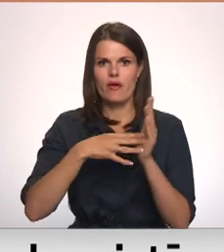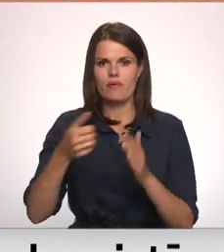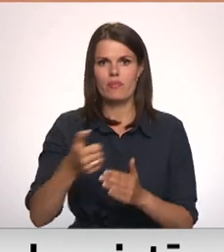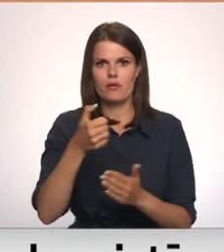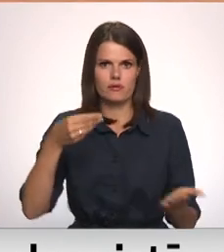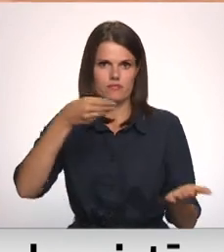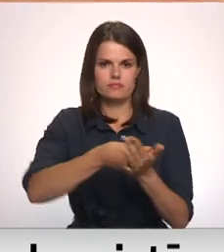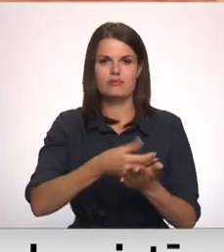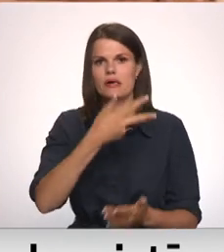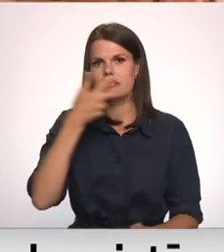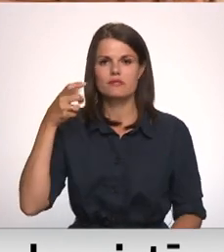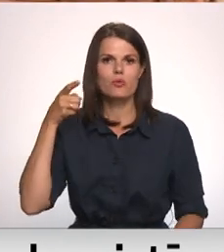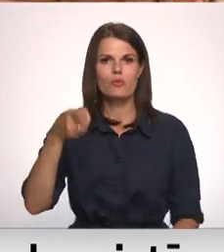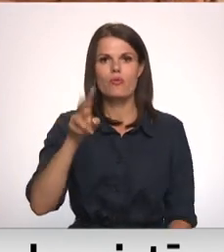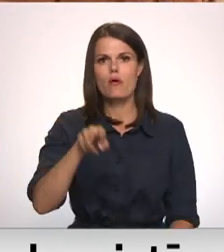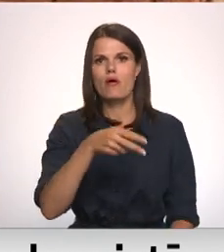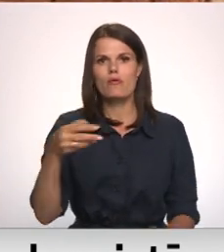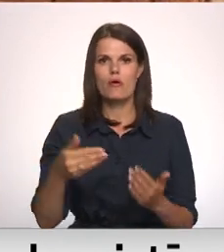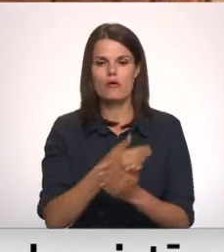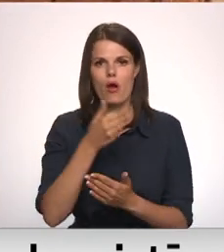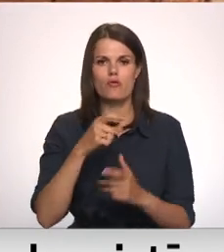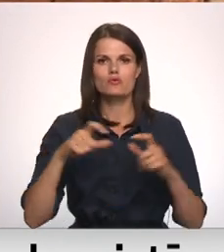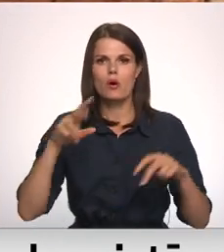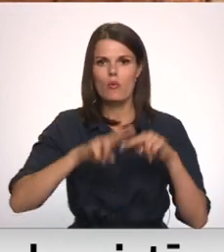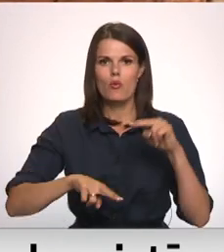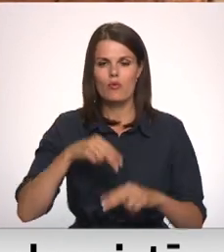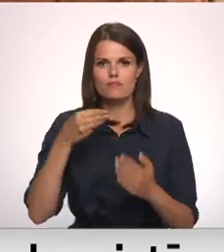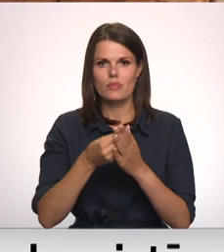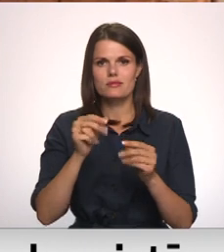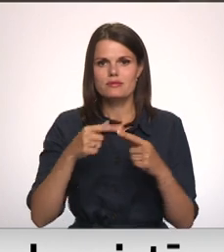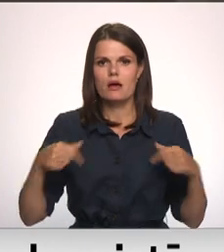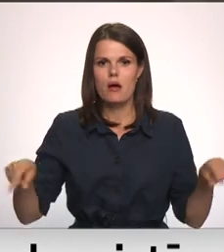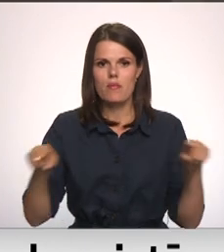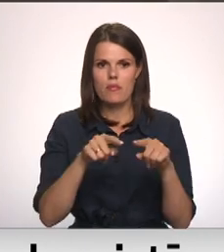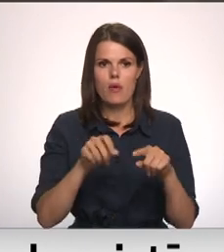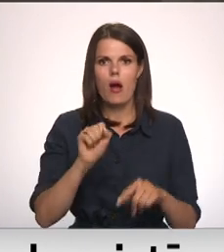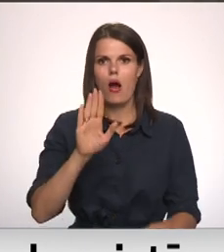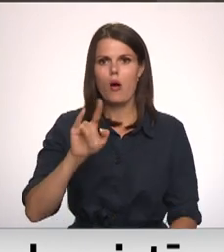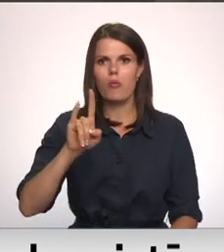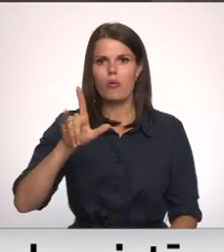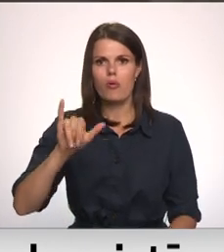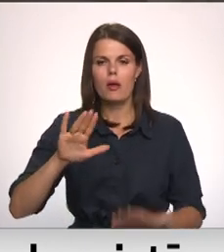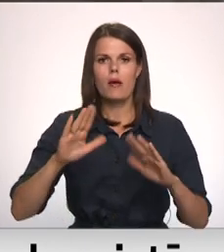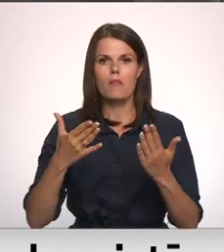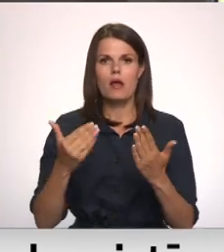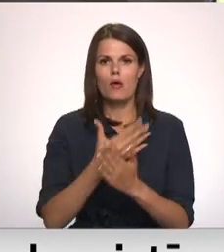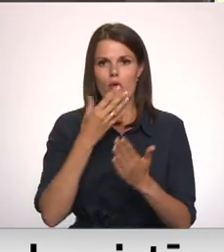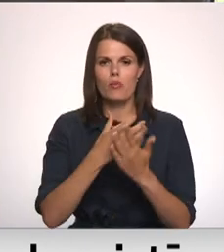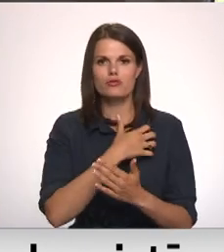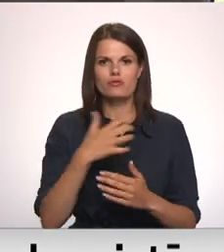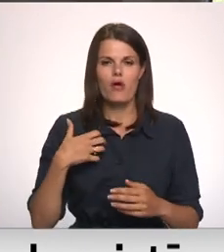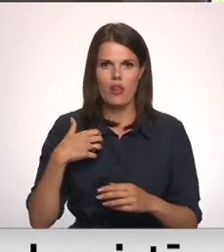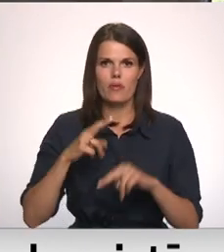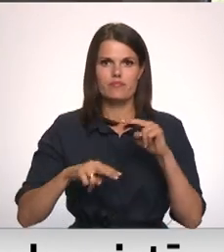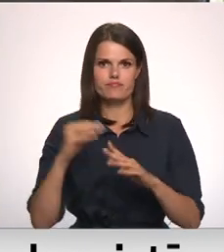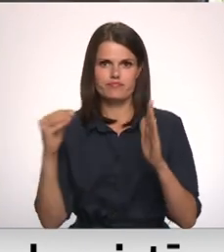par 300 000 eiro jaunas skolas būvniecībai iegādātais zemes gabals Abuli, bet jauna pašvaldībai piedroša būve ir